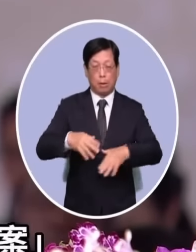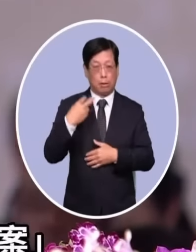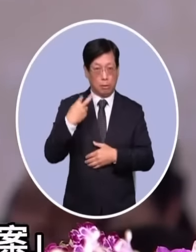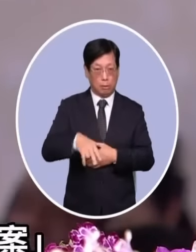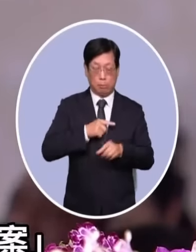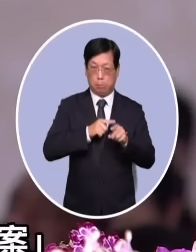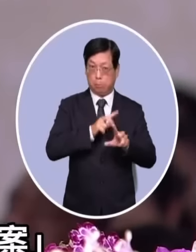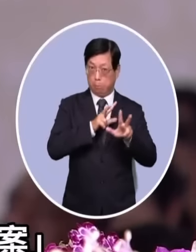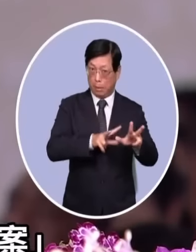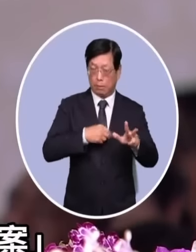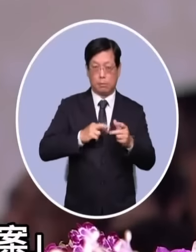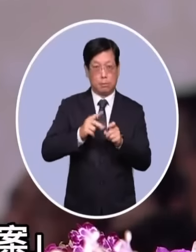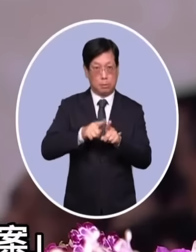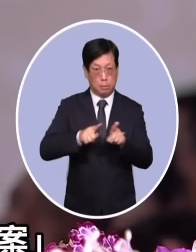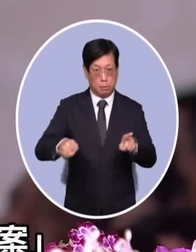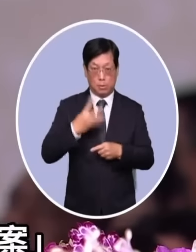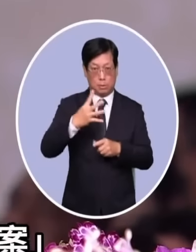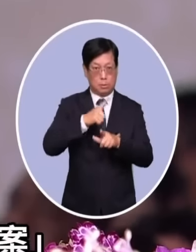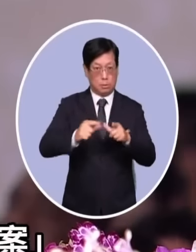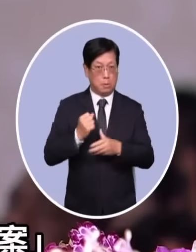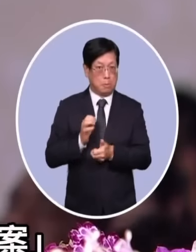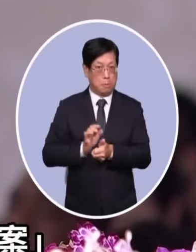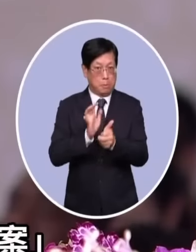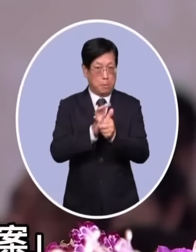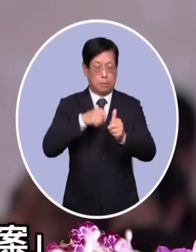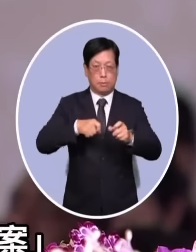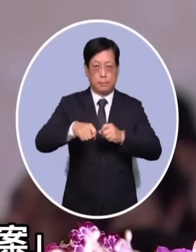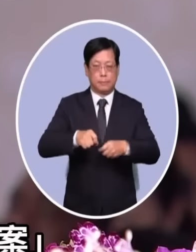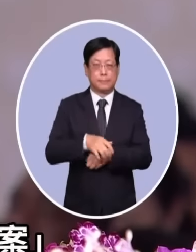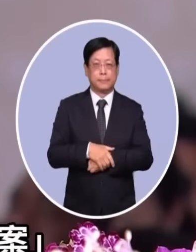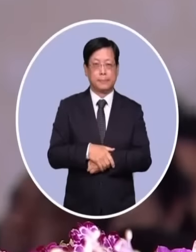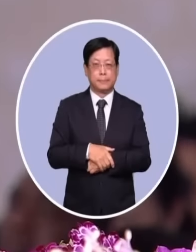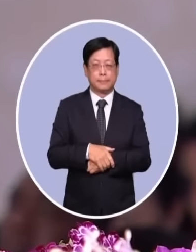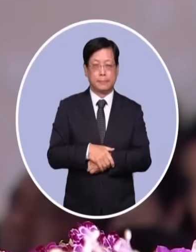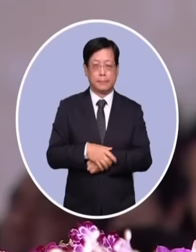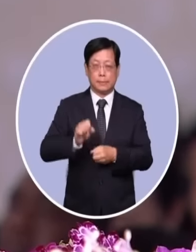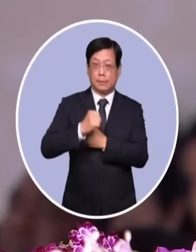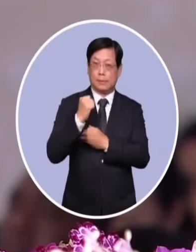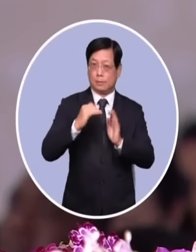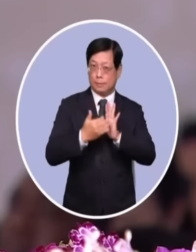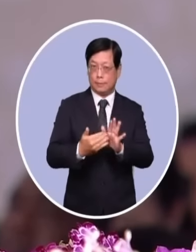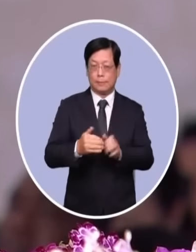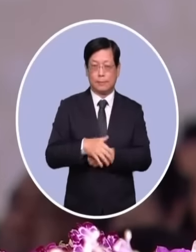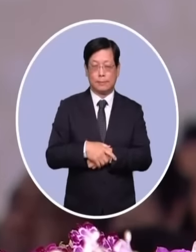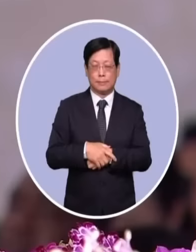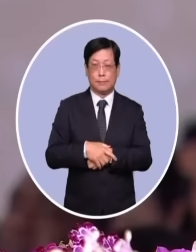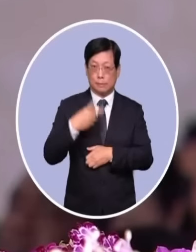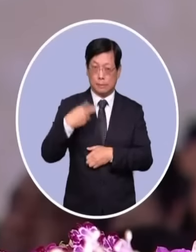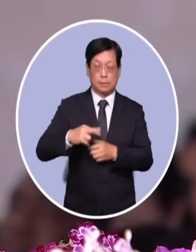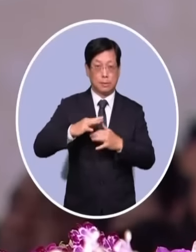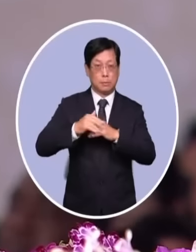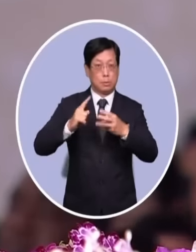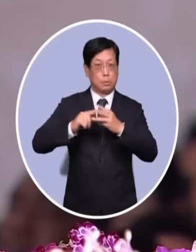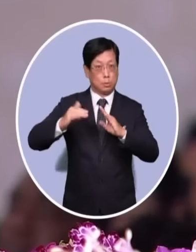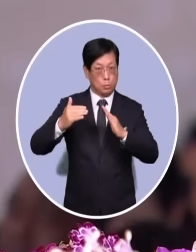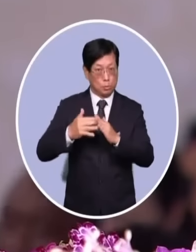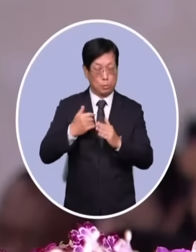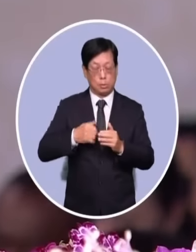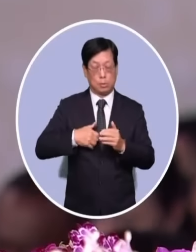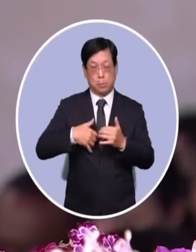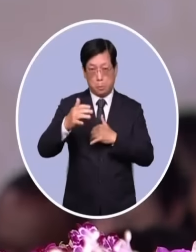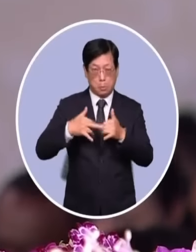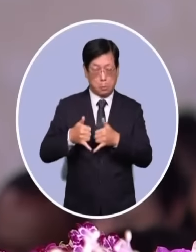实和平四大支柱行动方案，强化国防，跟民主国家肩并